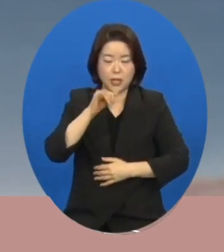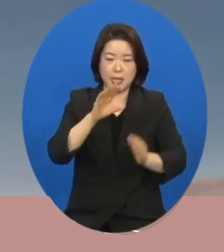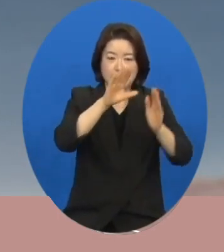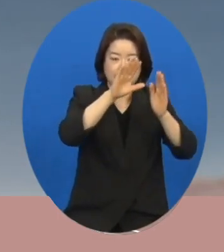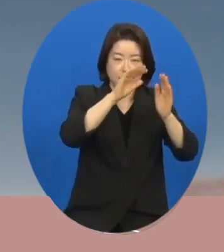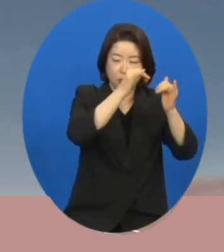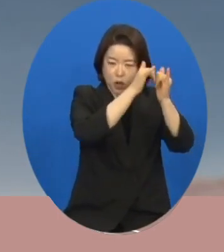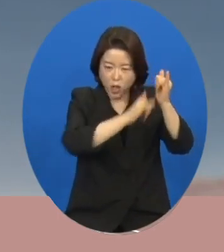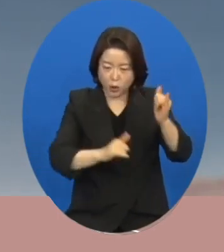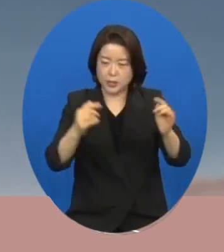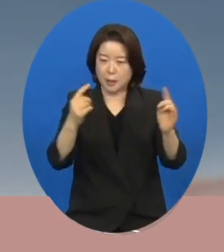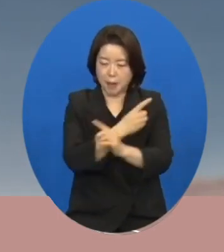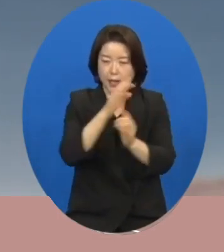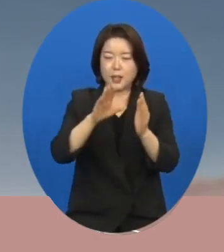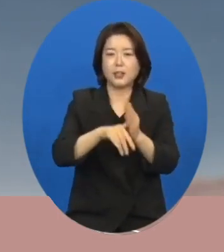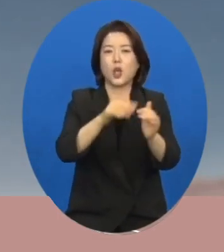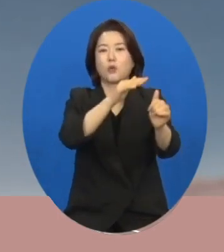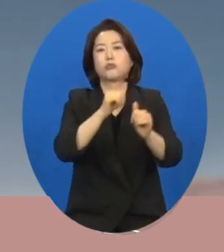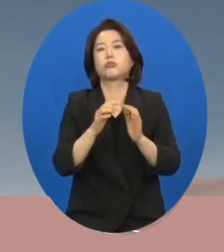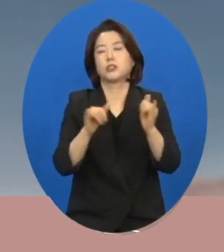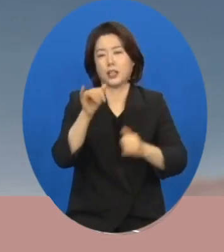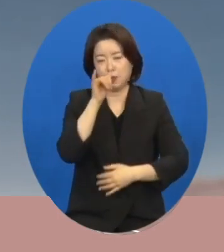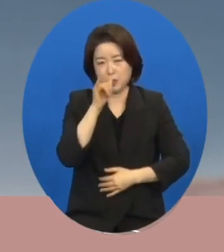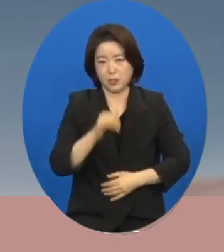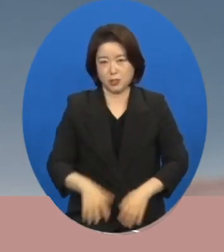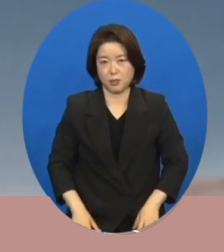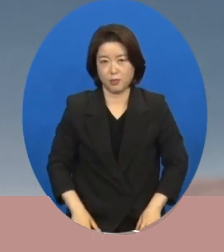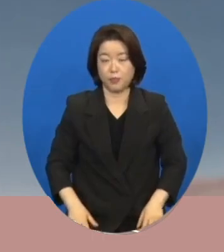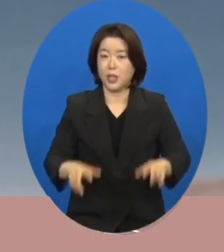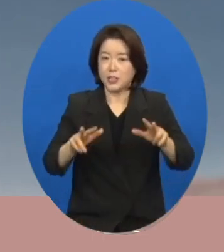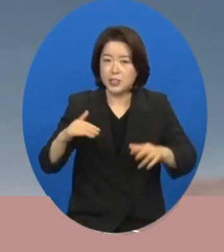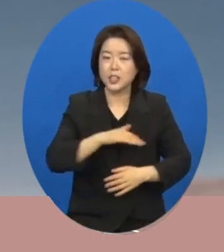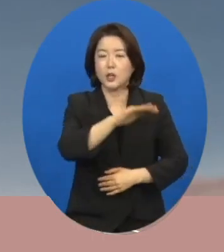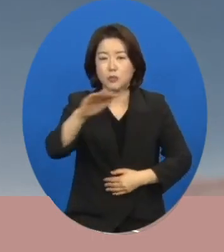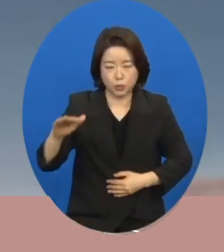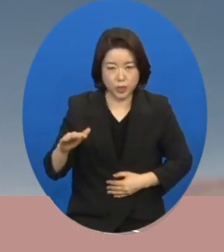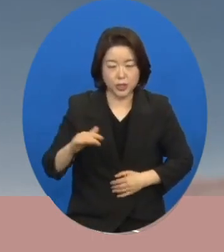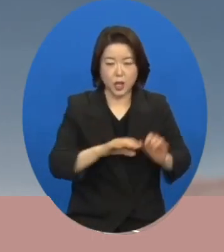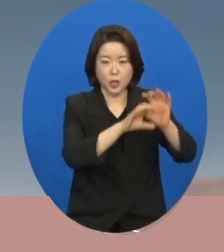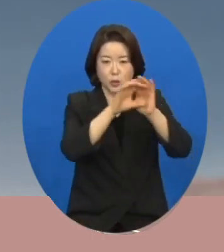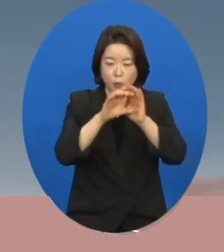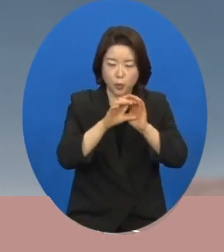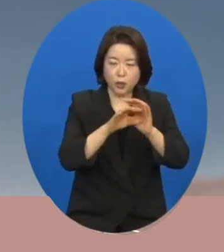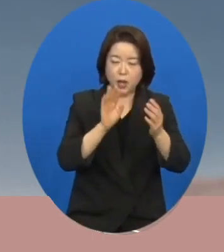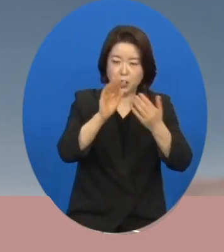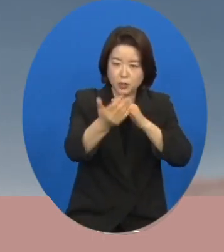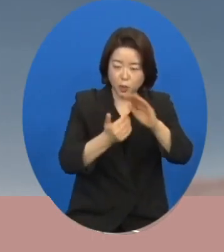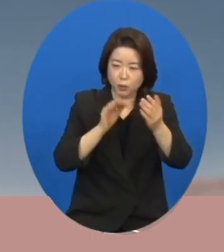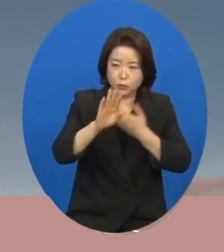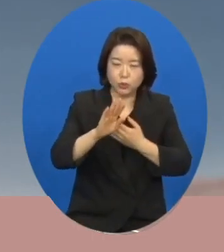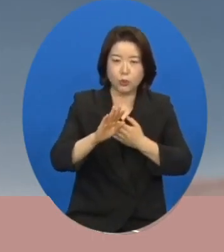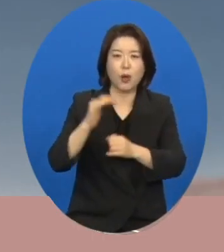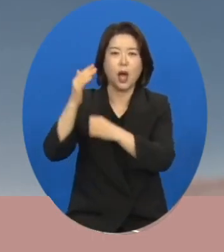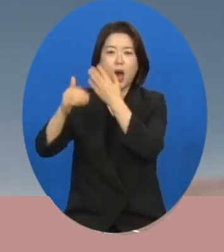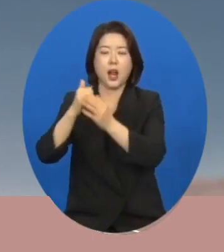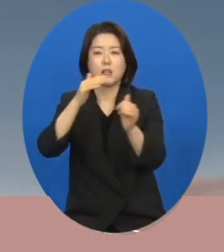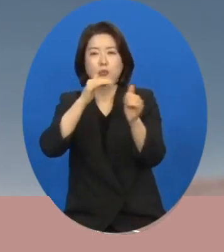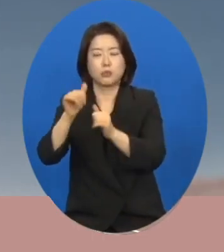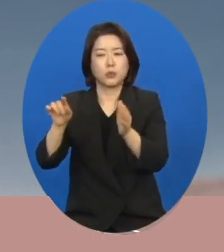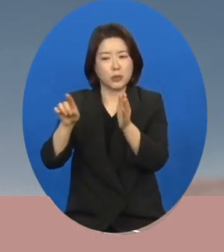하나님의 의해서 역사의 전환 시점에 신실하게 쓰임받는 주의 종들이 되시 축복합니다